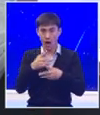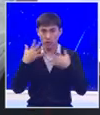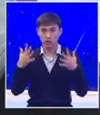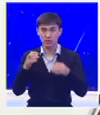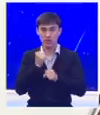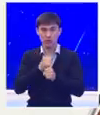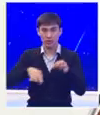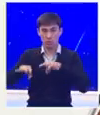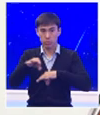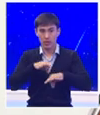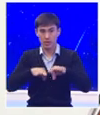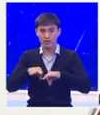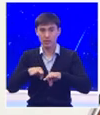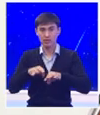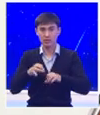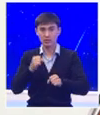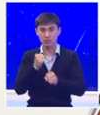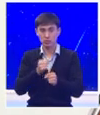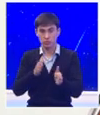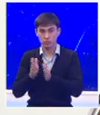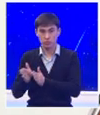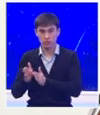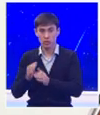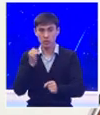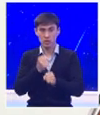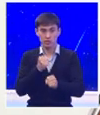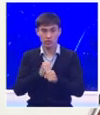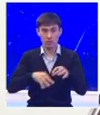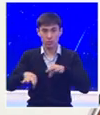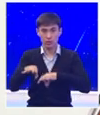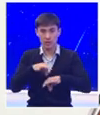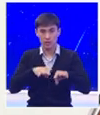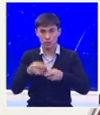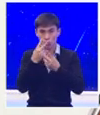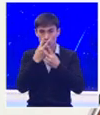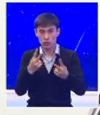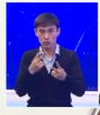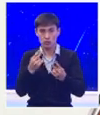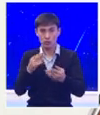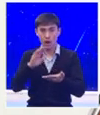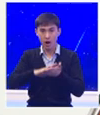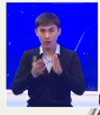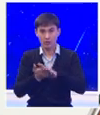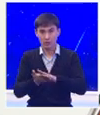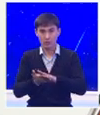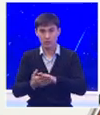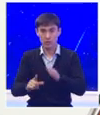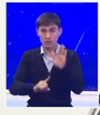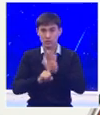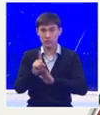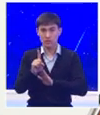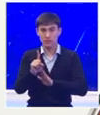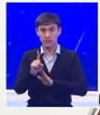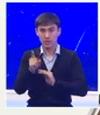жатқан проектінің қалғаны дұрыс та. Жасалып жатқан проектіні көрсетіп, уже ақылдаса бастасаңдар,